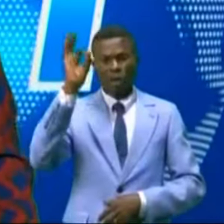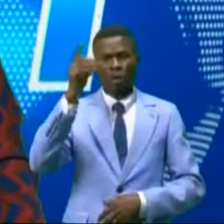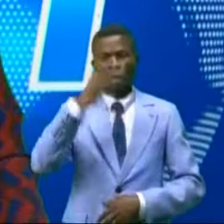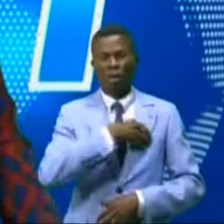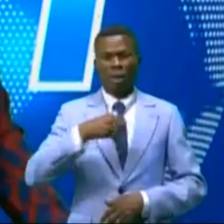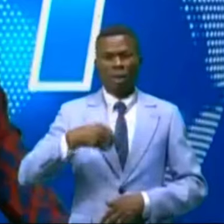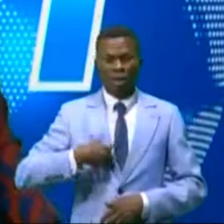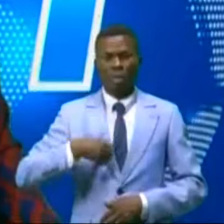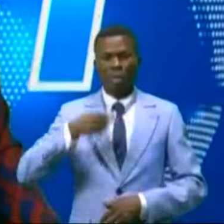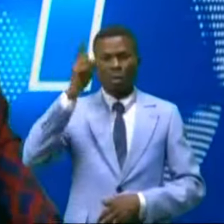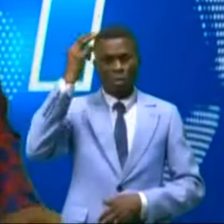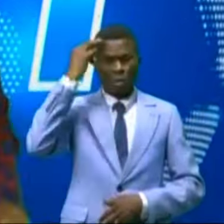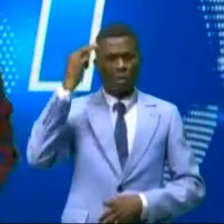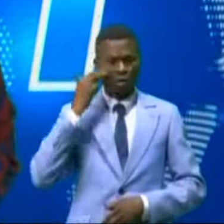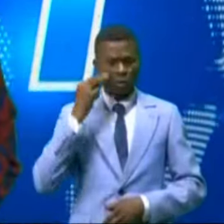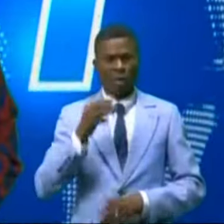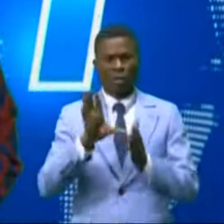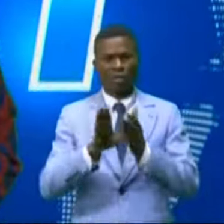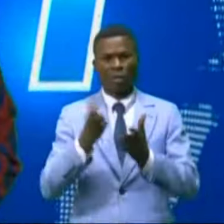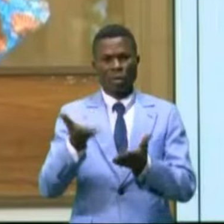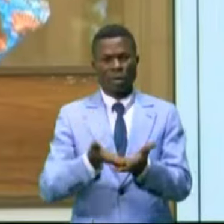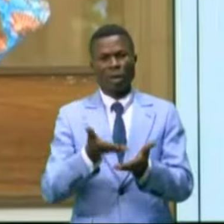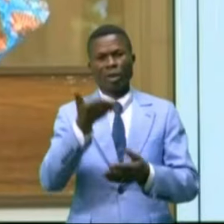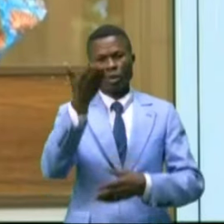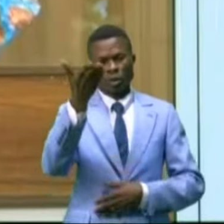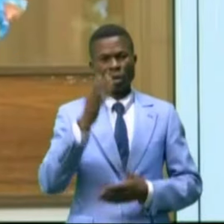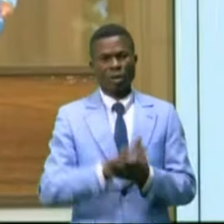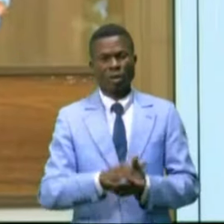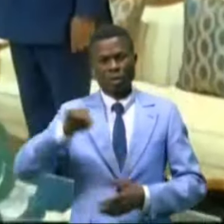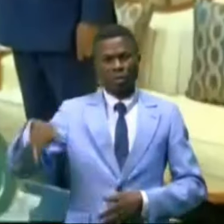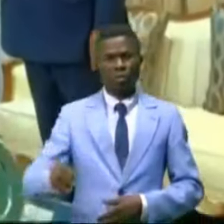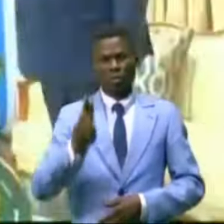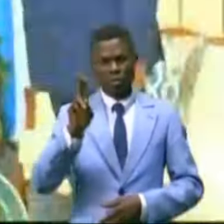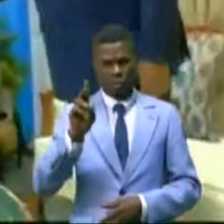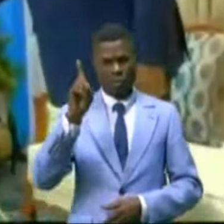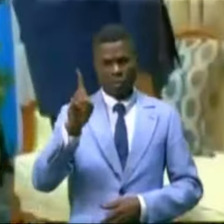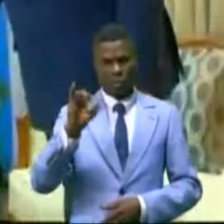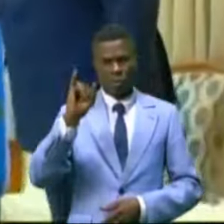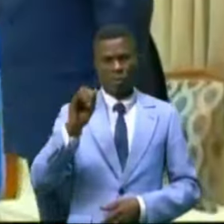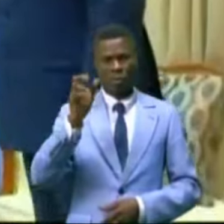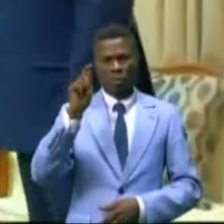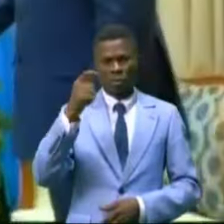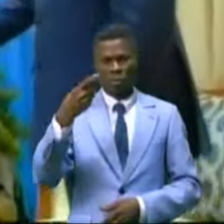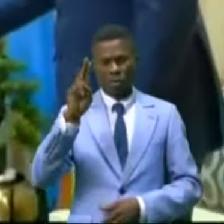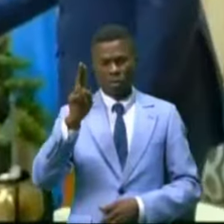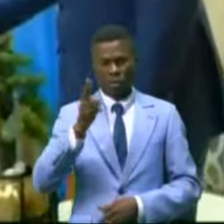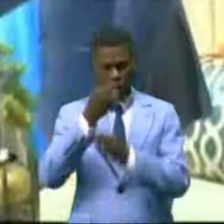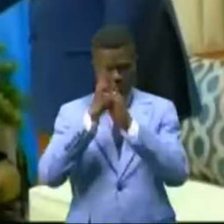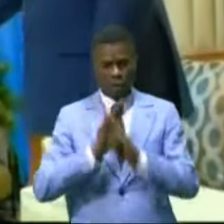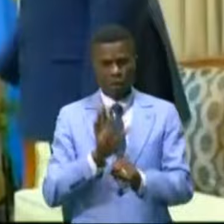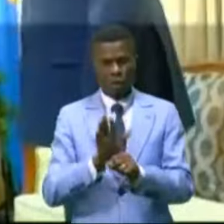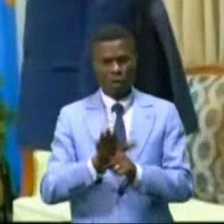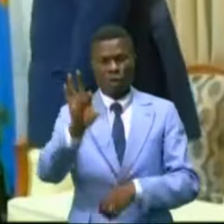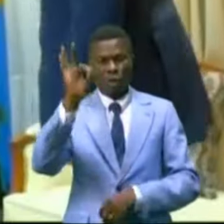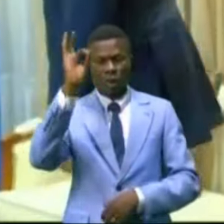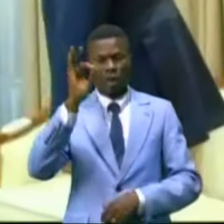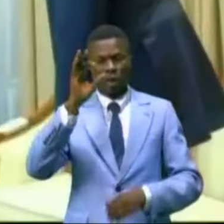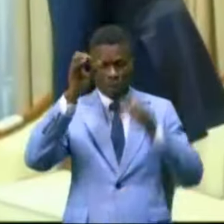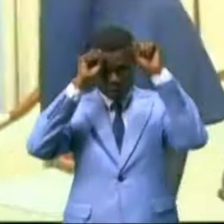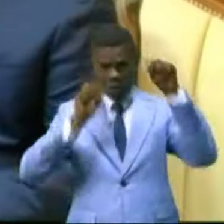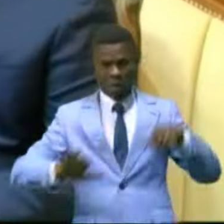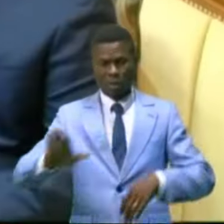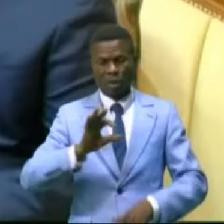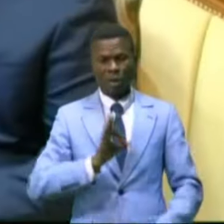touuluka à travers ce reportage Judi tououa suminois est à l'honneur le choix du président de la République Félix Antoine